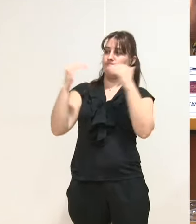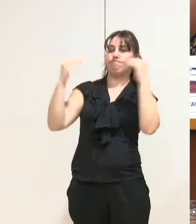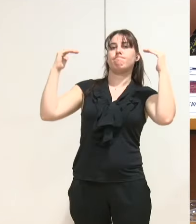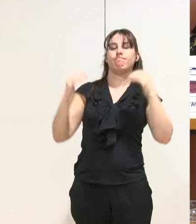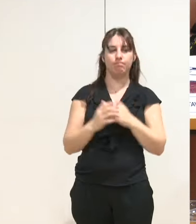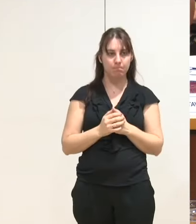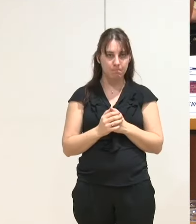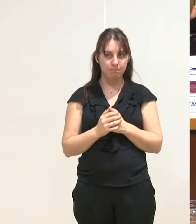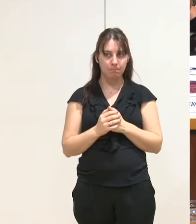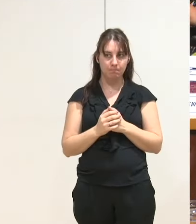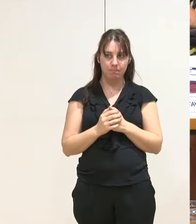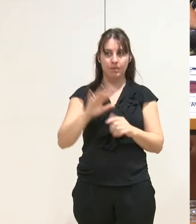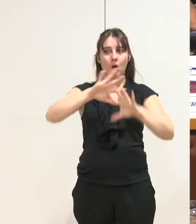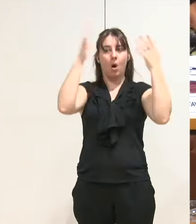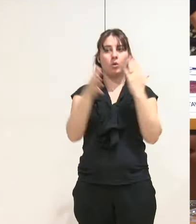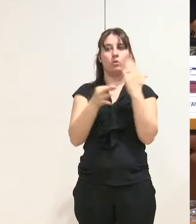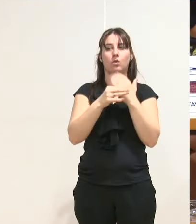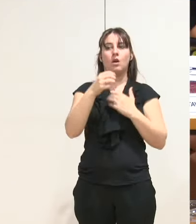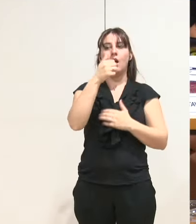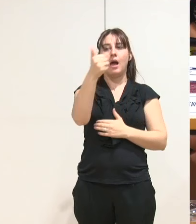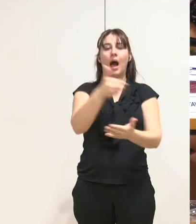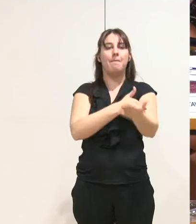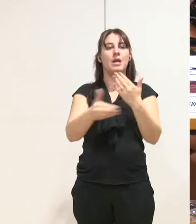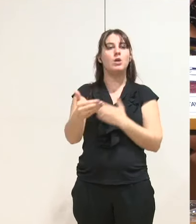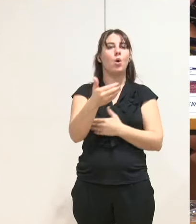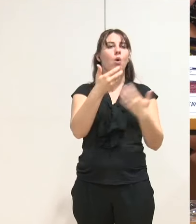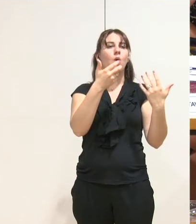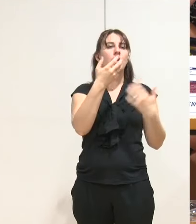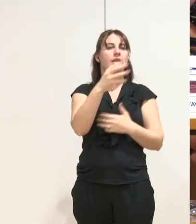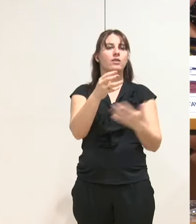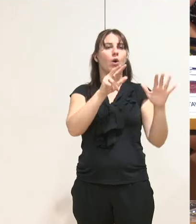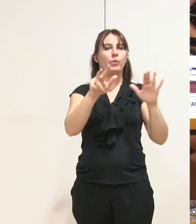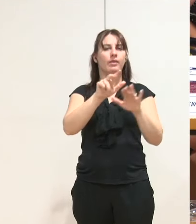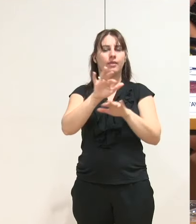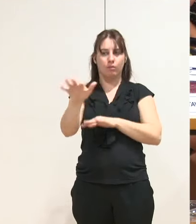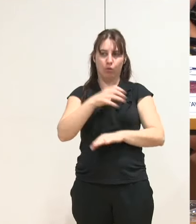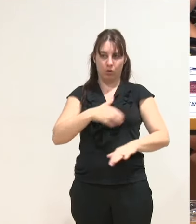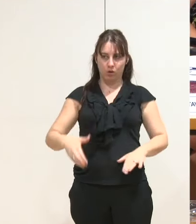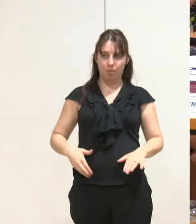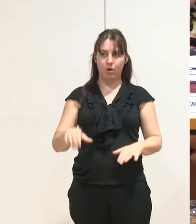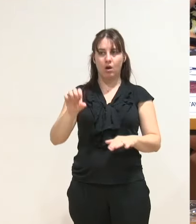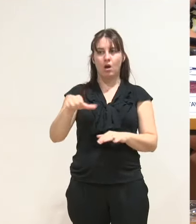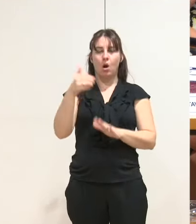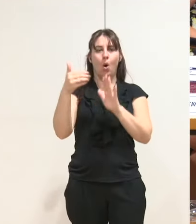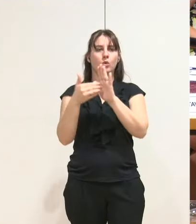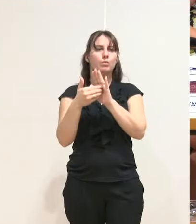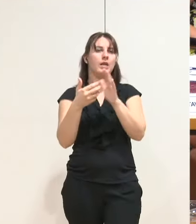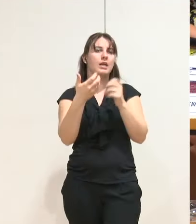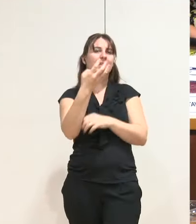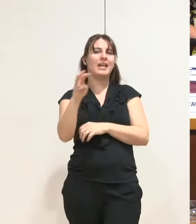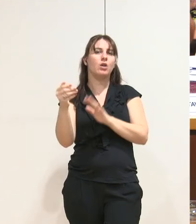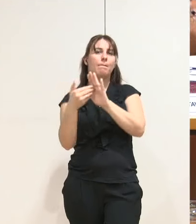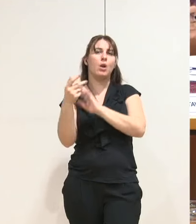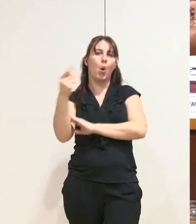souscriptions s'élève à 1088400 € pour la ville de Grenoble et à 411600 € pour la métropole